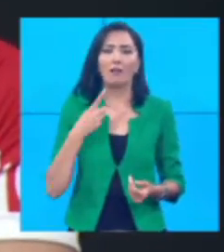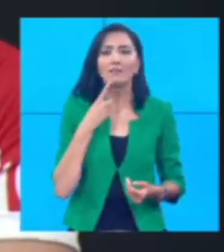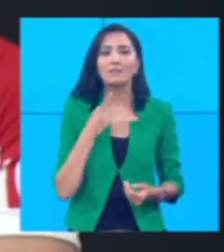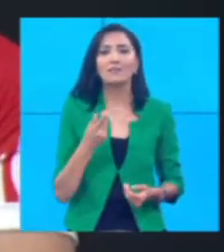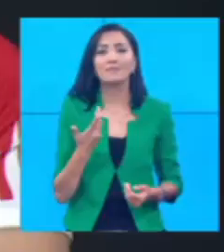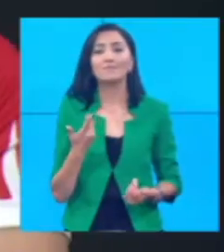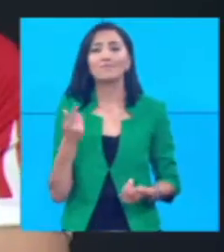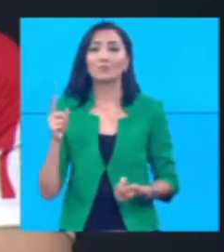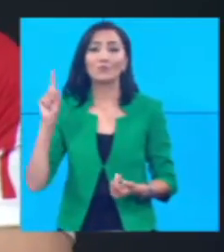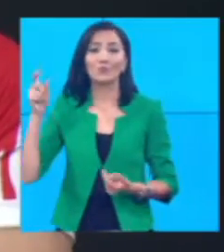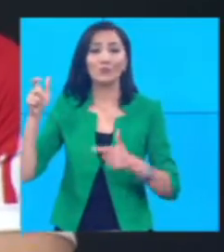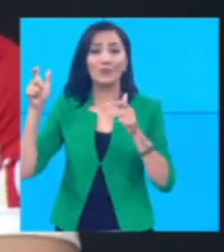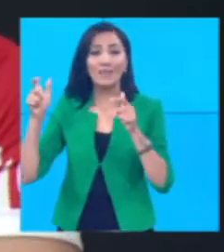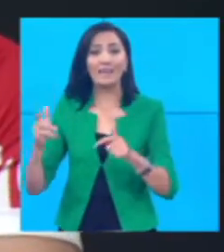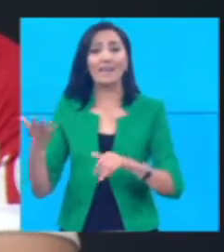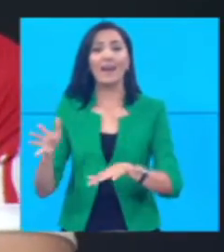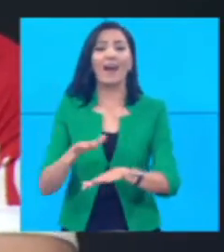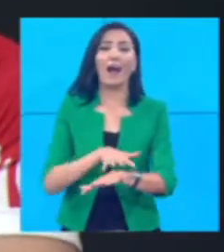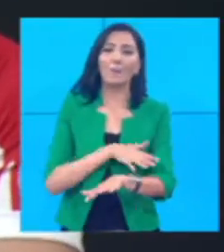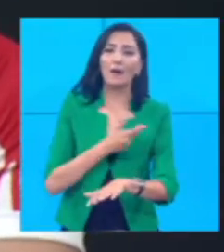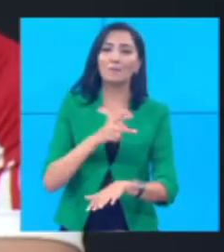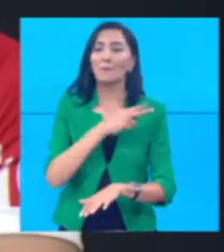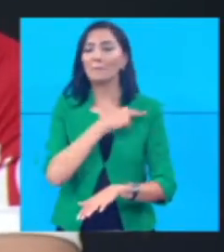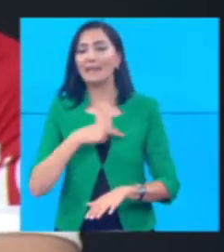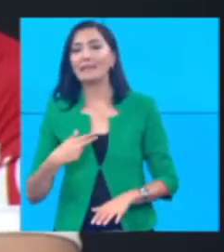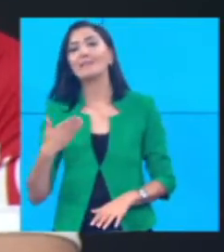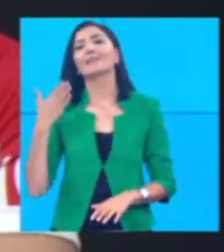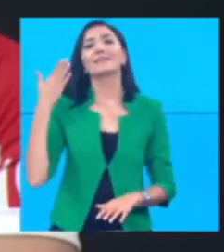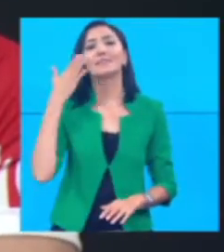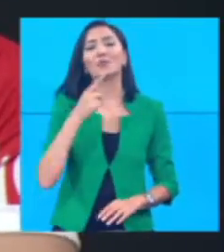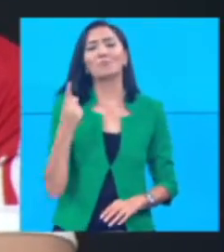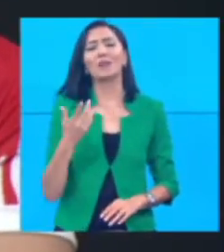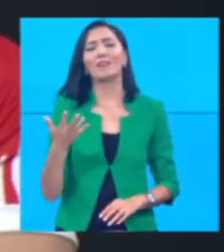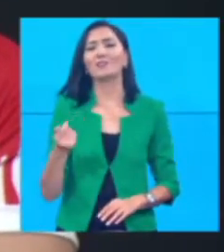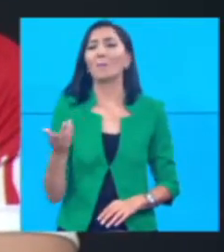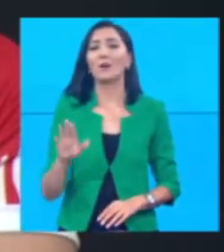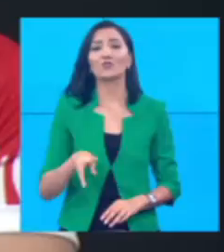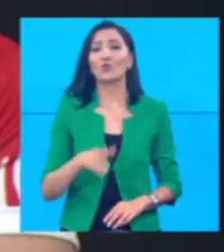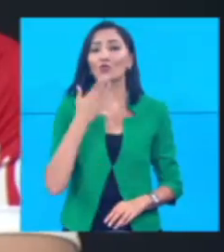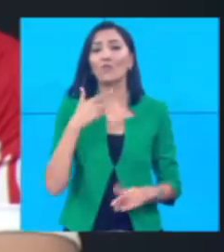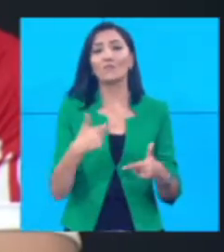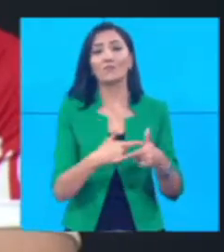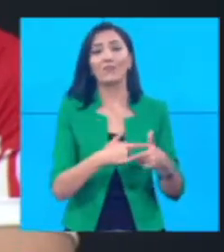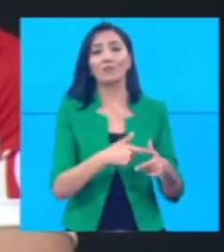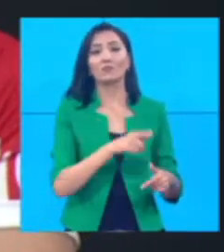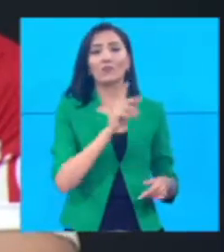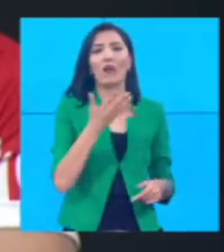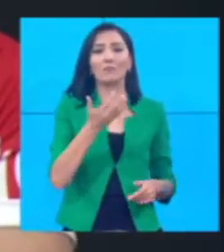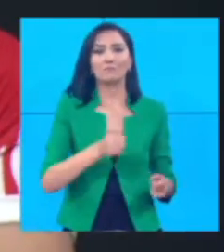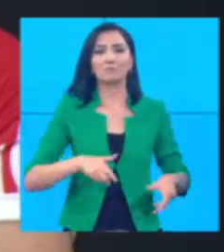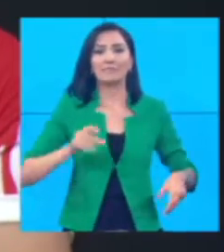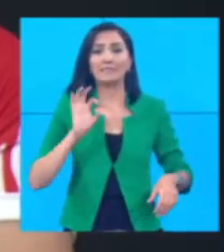bunu falan. Ben diyorum artık bulunduğun yerdeki ya kaymakamına gideceksin ya belediyeye gideceksin. bir şekilde alacağım. Bunun başka yolu yok. Yani federasyon da